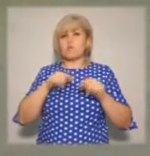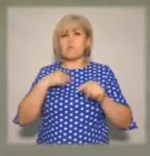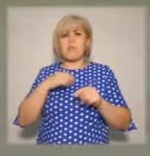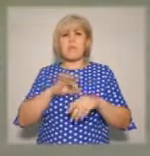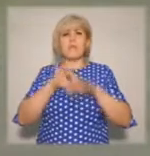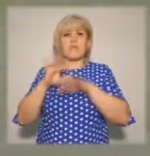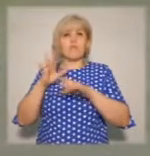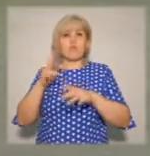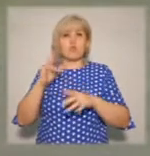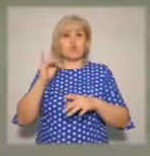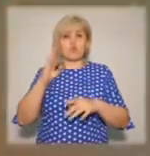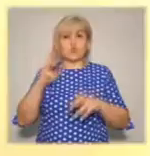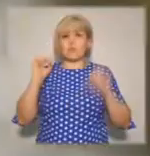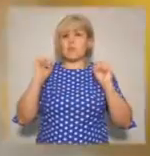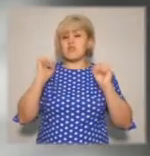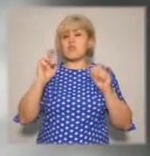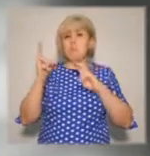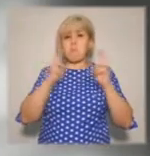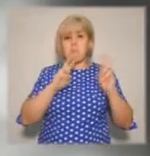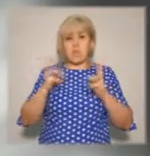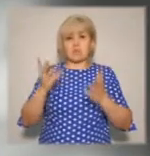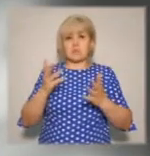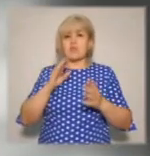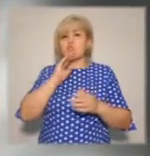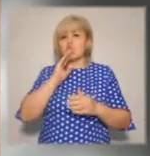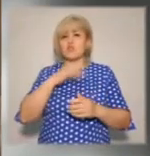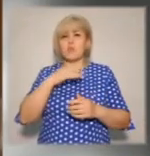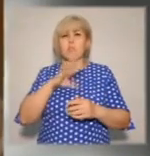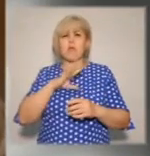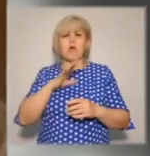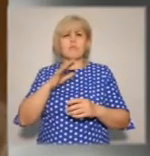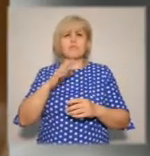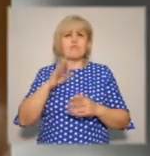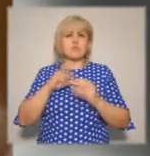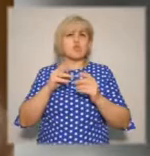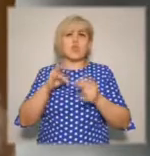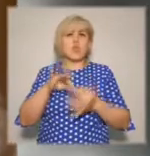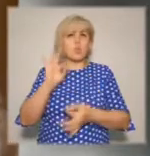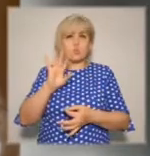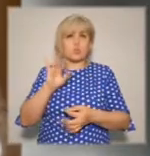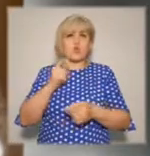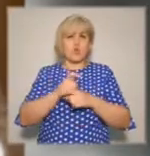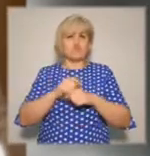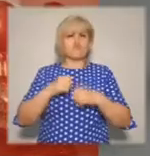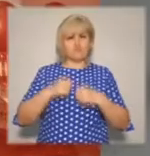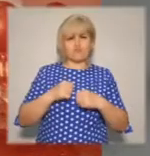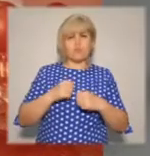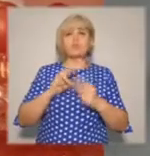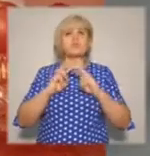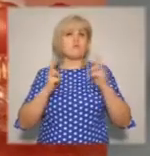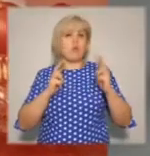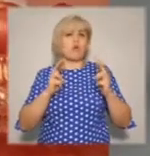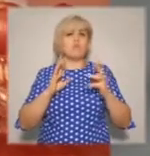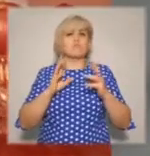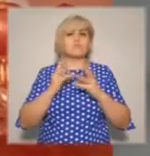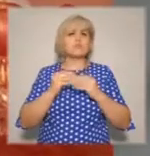в кружок спортивного бального танца. Девочка я была далеко не худенькой, очень даже крупненькой. Танцевать напрочь не